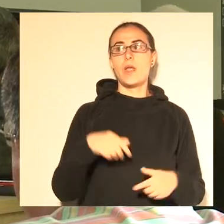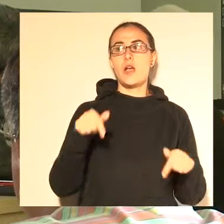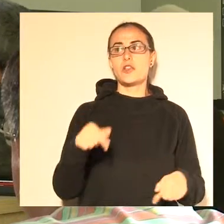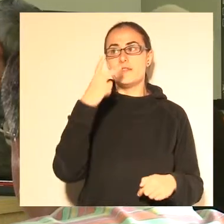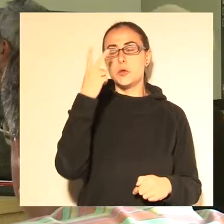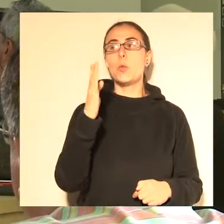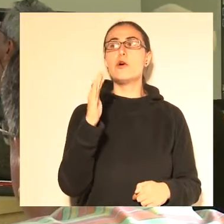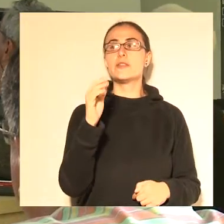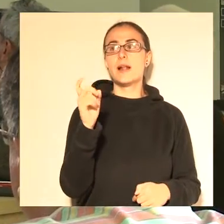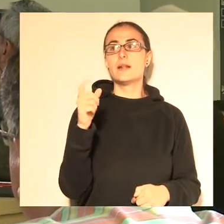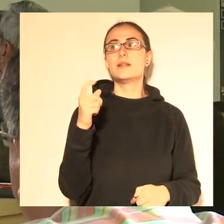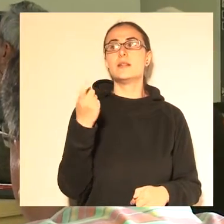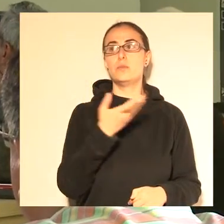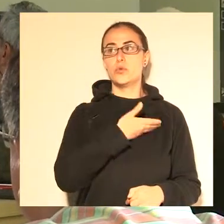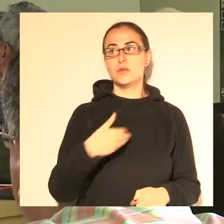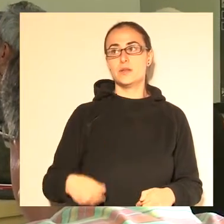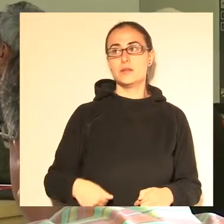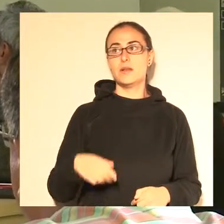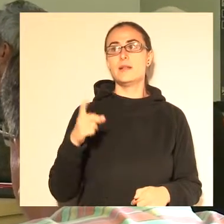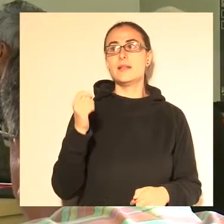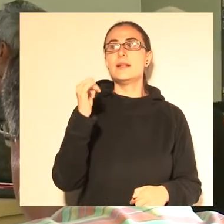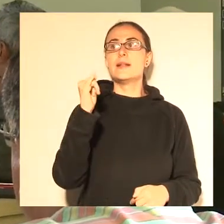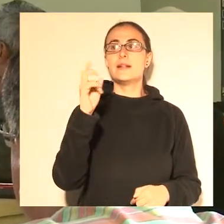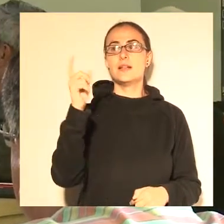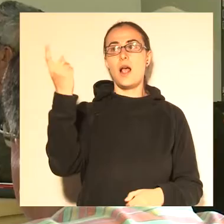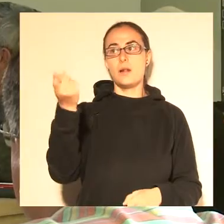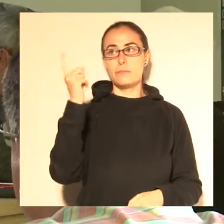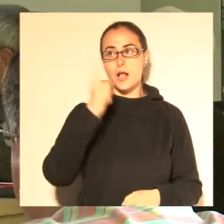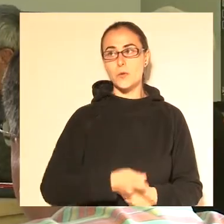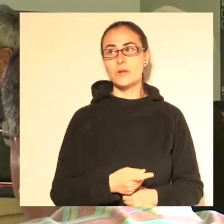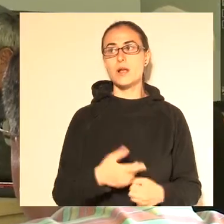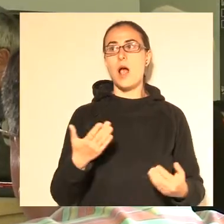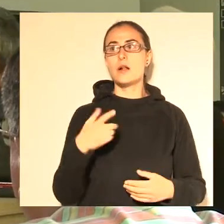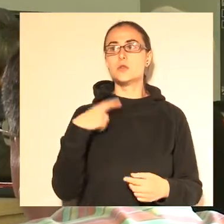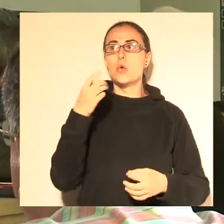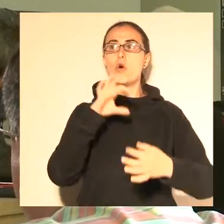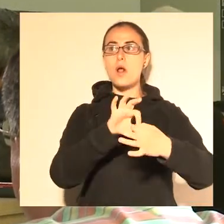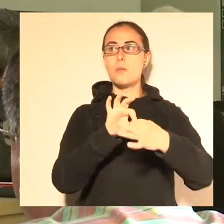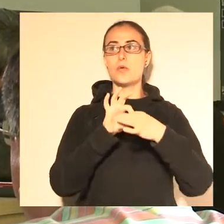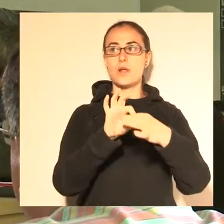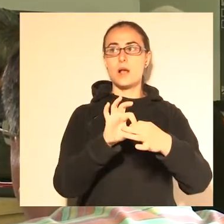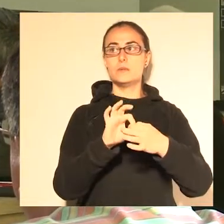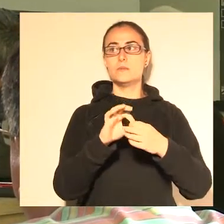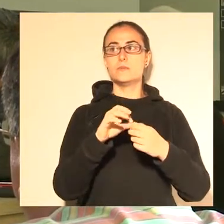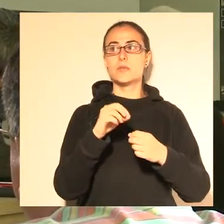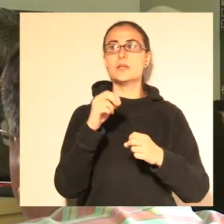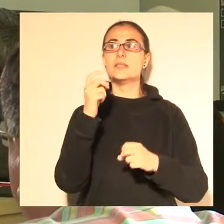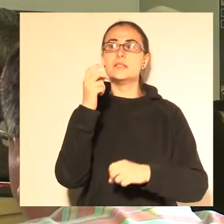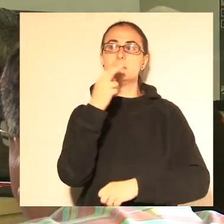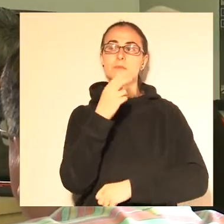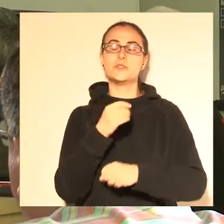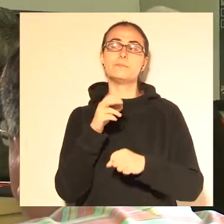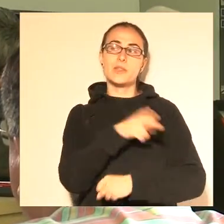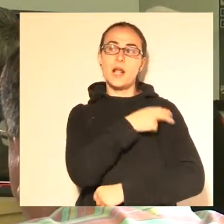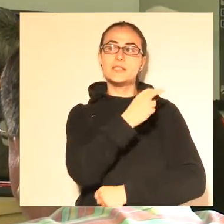exemplu este Bogdănel din București idris din Alba Iulia care în colaborare cu spitalul din Sibiu cu